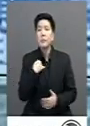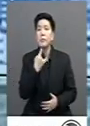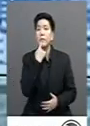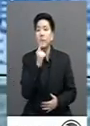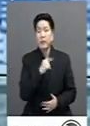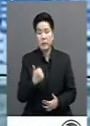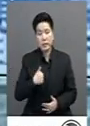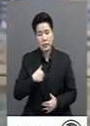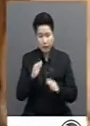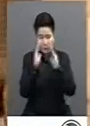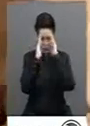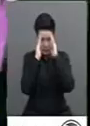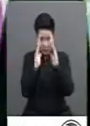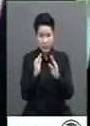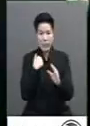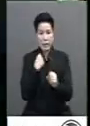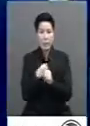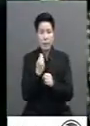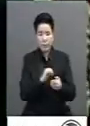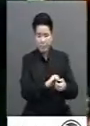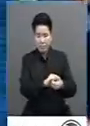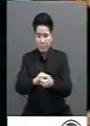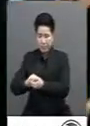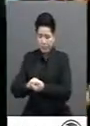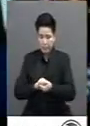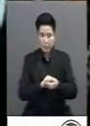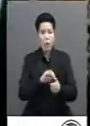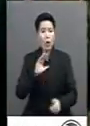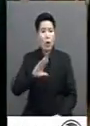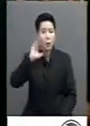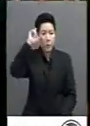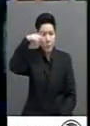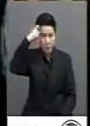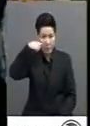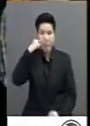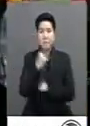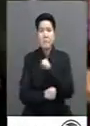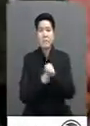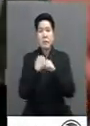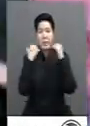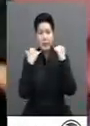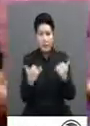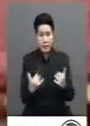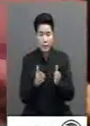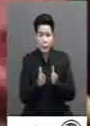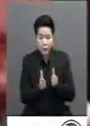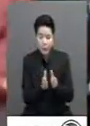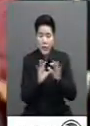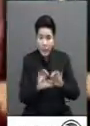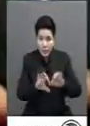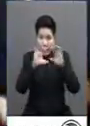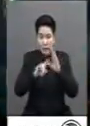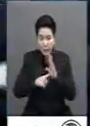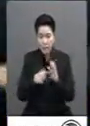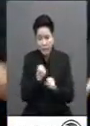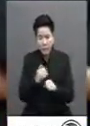คะว่าเธอมีความตั้งใจที่จะทำให้เกิดความปรองดองและสันติภาพในเมียนมาให้ได้ในปีนี้ค่ะในฝ่ายของรัฐบาลเมียนมาตอนนี้ก็เริ่มต้นส